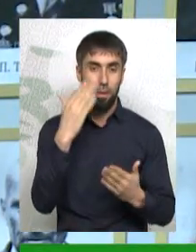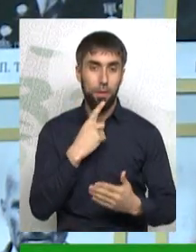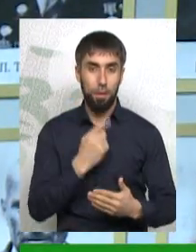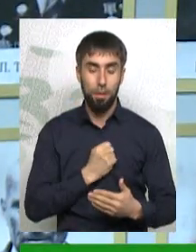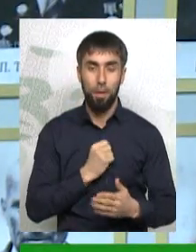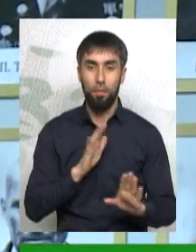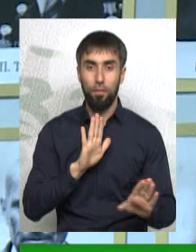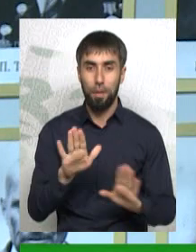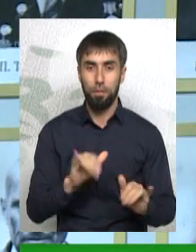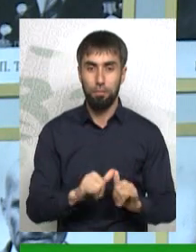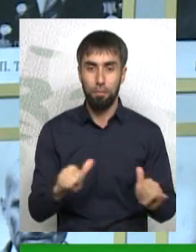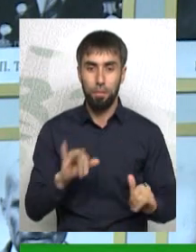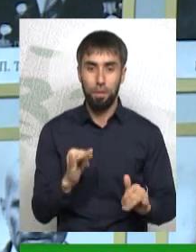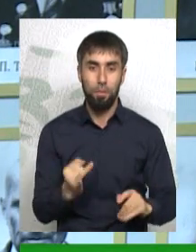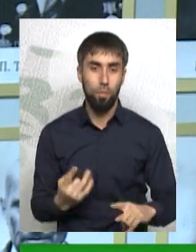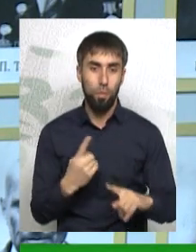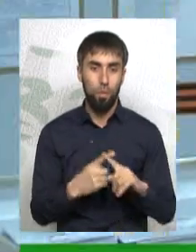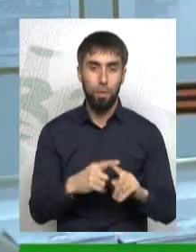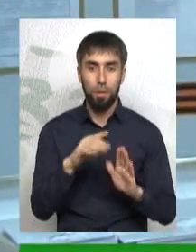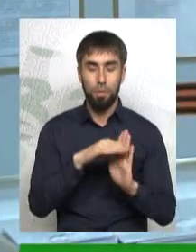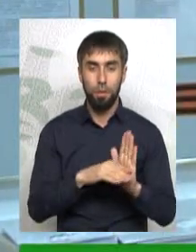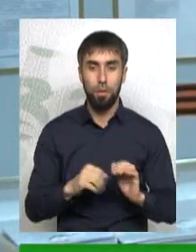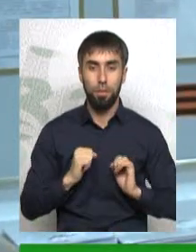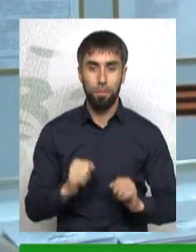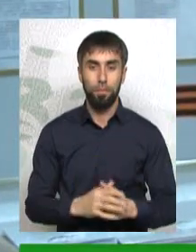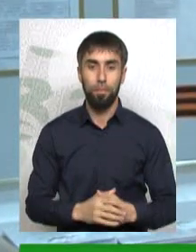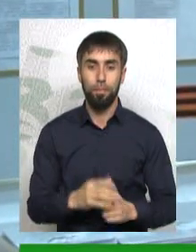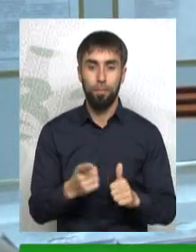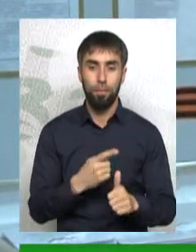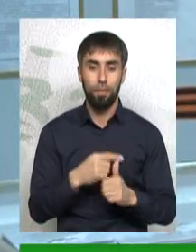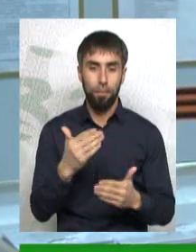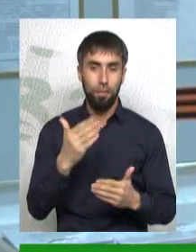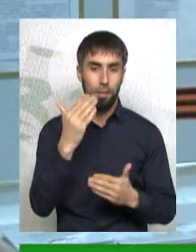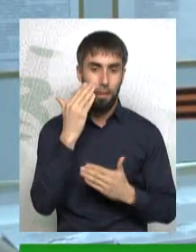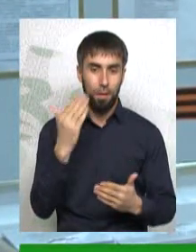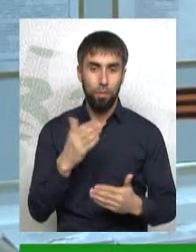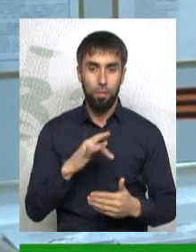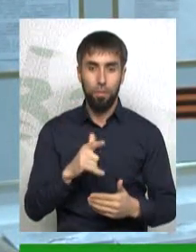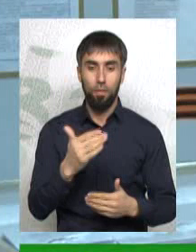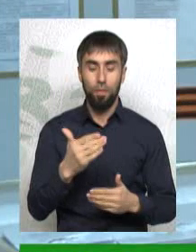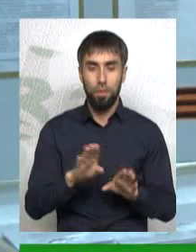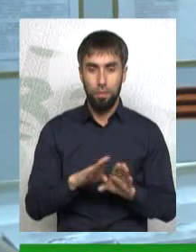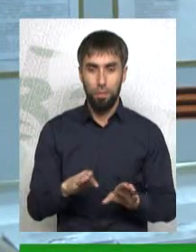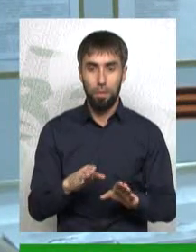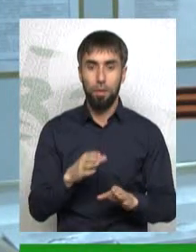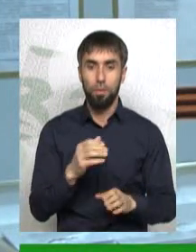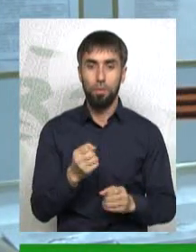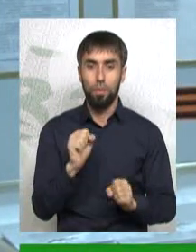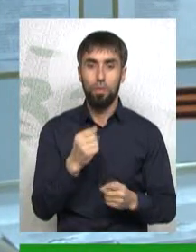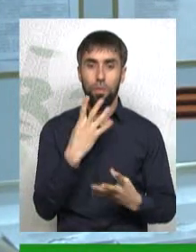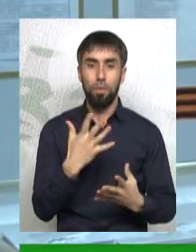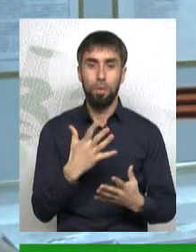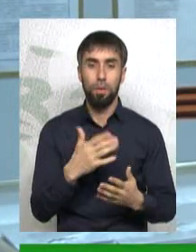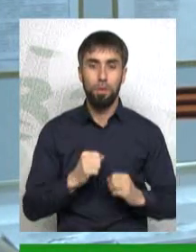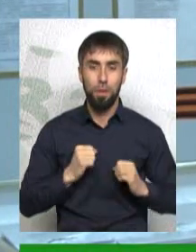солдата, выставка расширилась и пополнила списки героев. Имя твое неизвестно, подвиг твой бессмертен. Глядя на эти снимки, можно увидеть, сколько стараний и